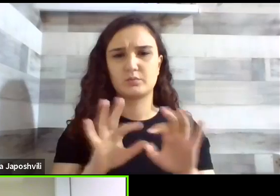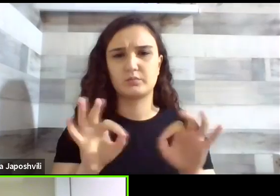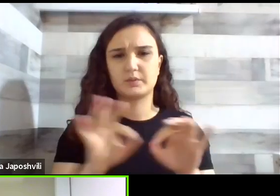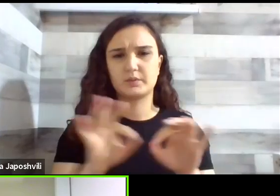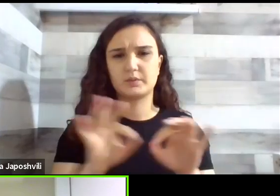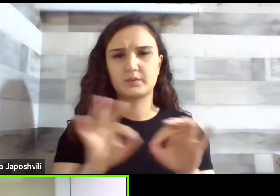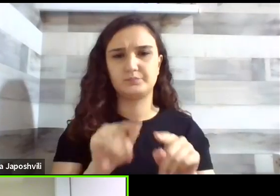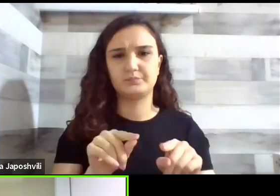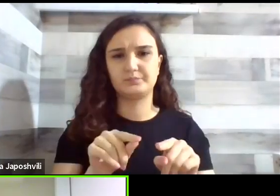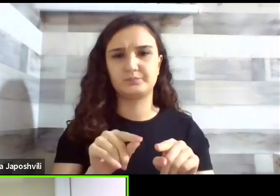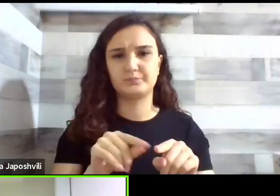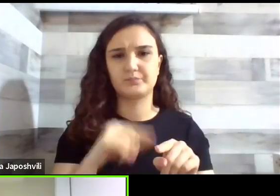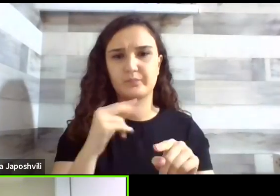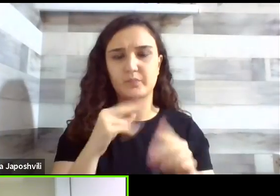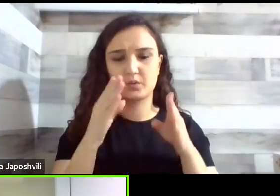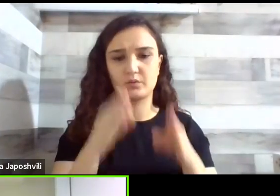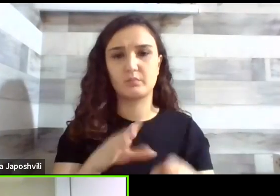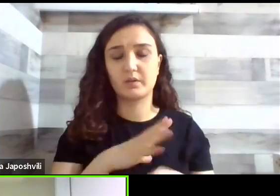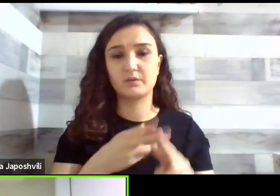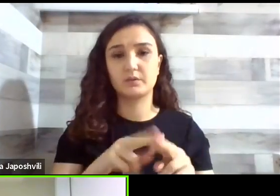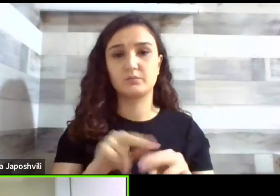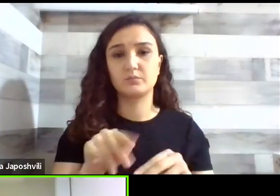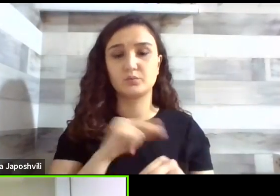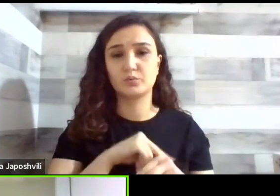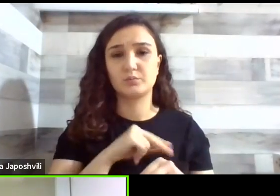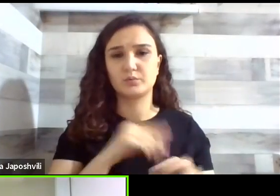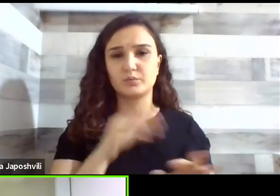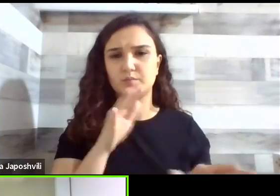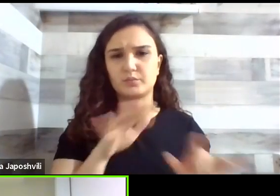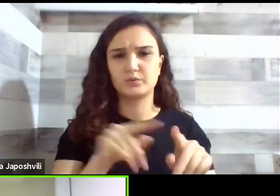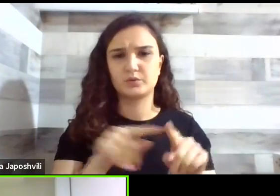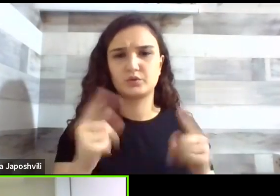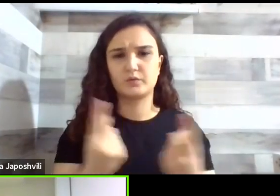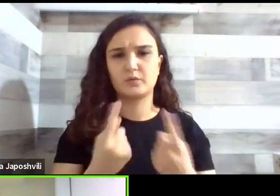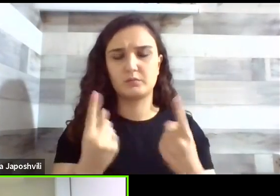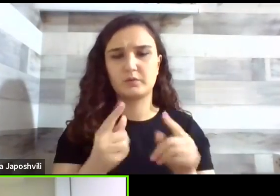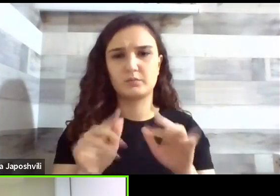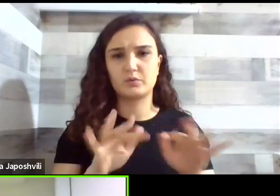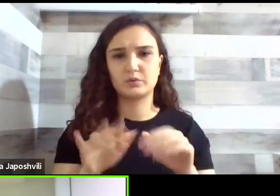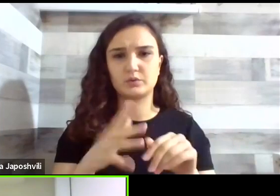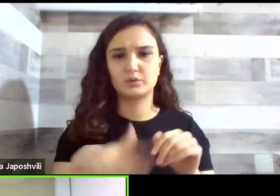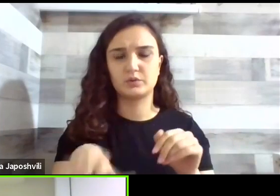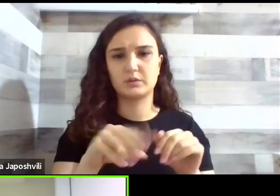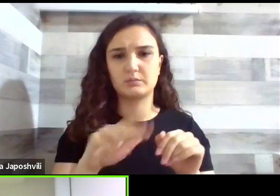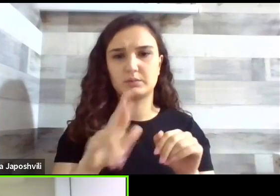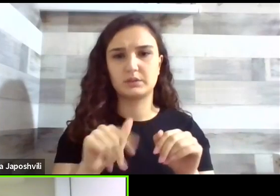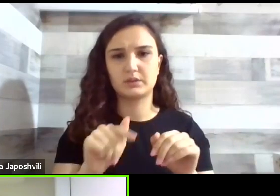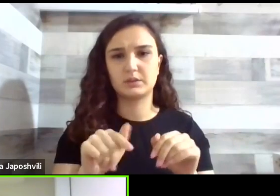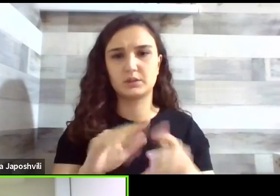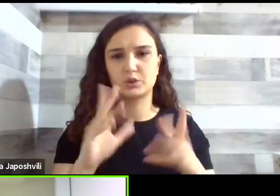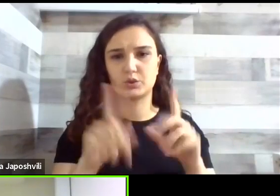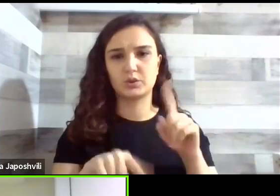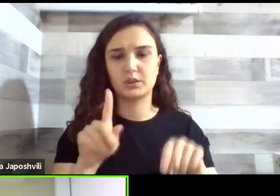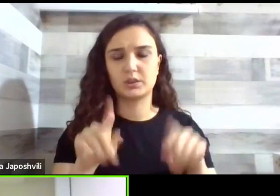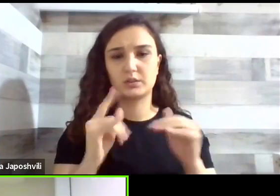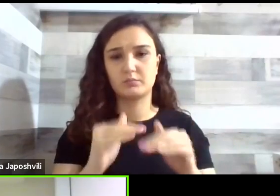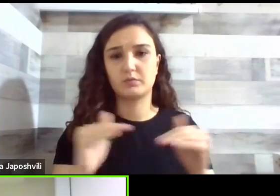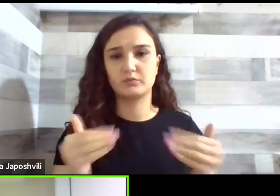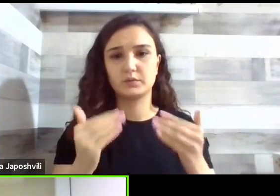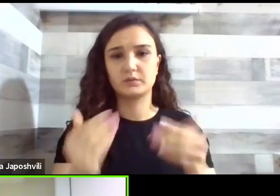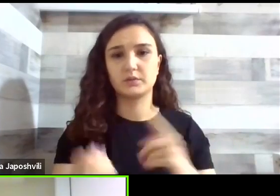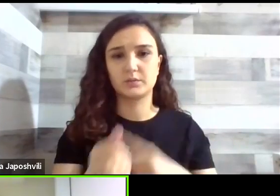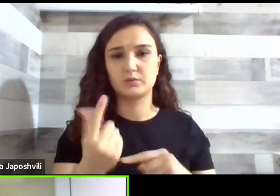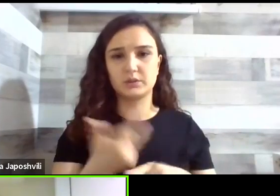ვთქვათ, ორიენტირებული ვიყავით ამუშავების პროცესში, ჩვეულებრივად ფუნქციონირებდნენ და ზოგიერთი ბავშვისთვის აღმოჩნდეს